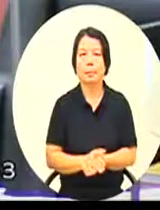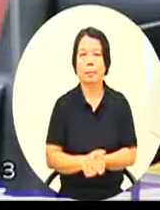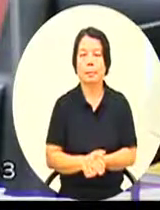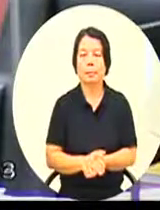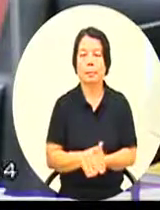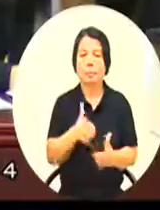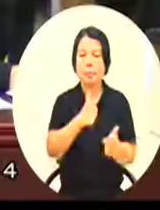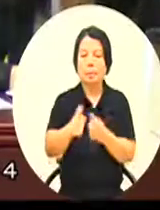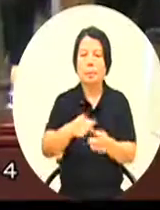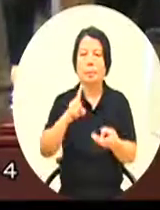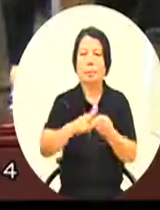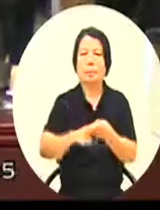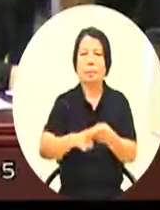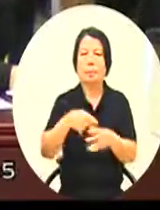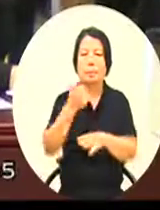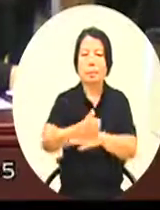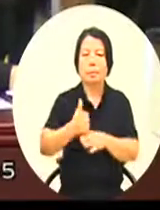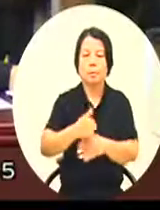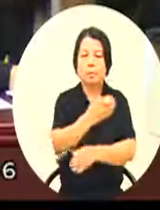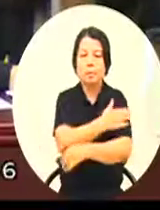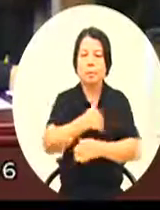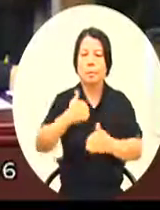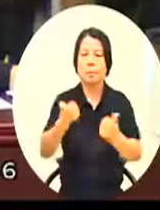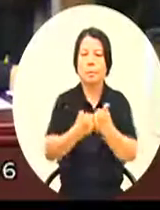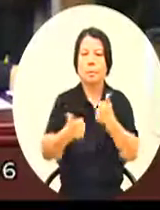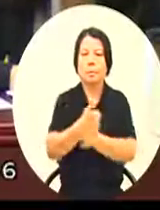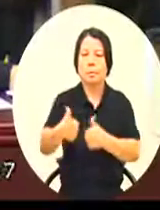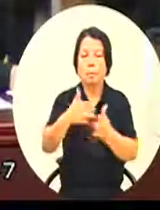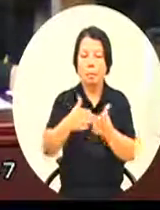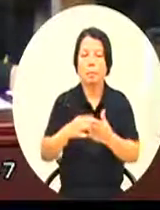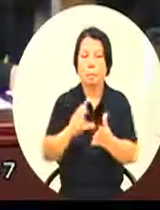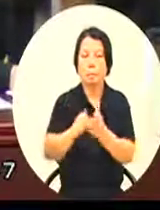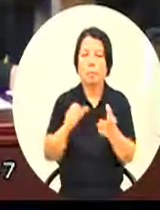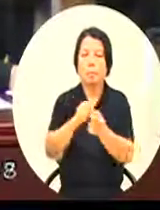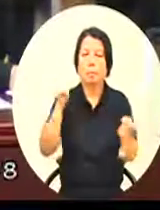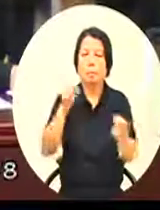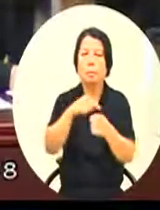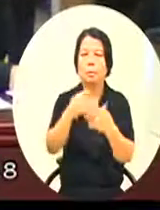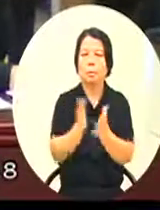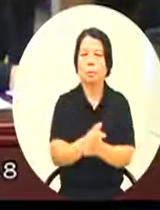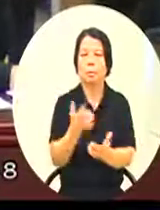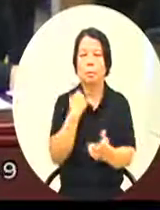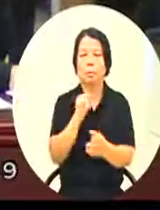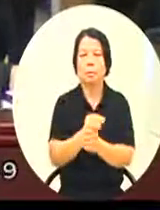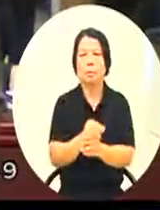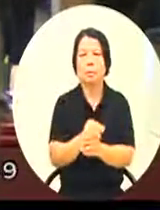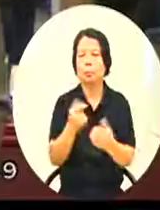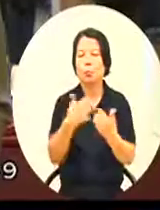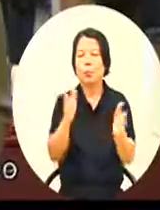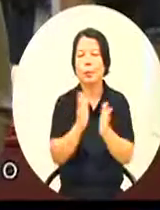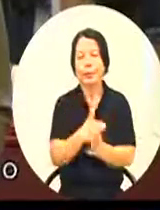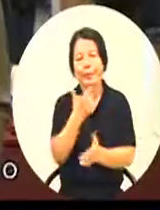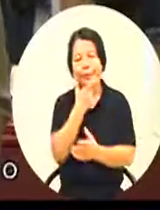谢谢主席，谢谢陈议员哦。陈议员长期非常关心你。 不用讲客套话，谢谢。 好，